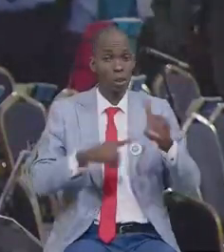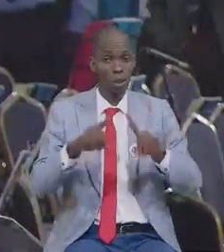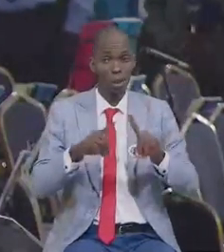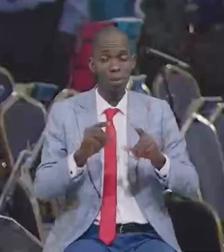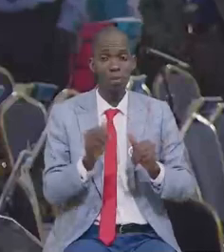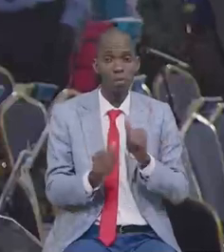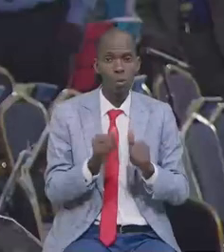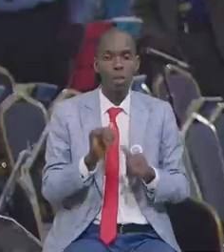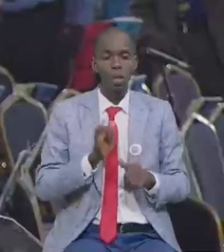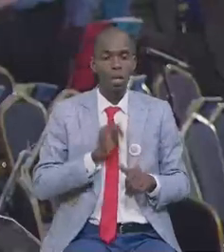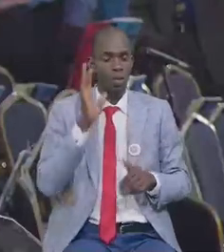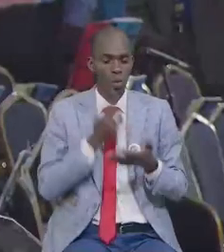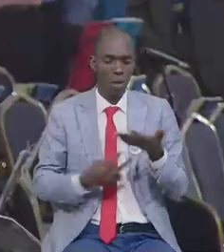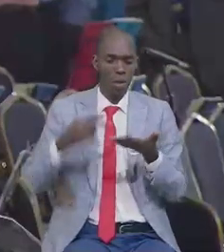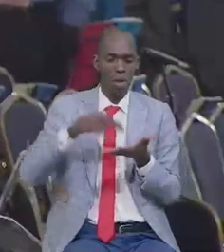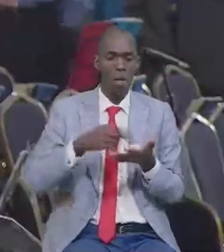j'irai.